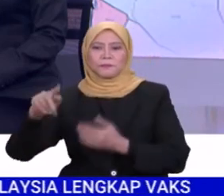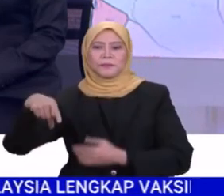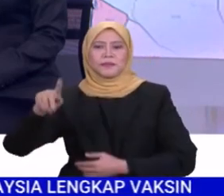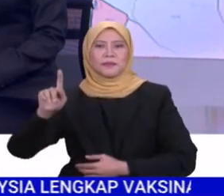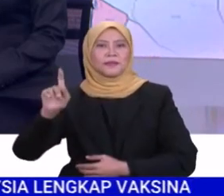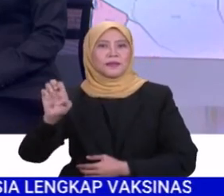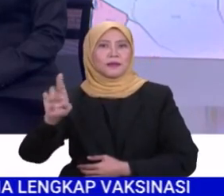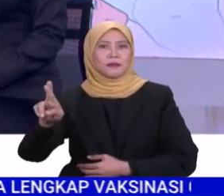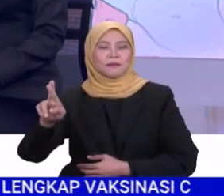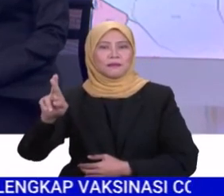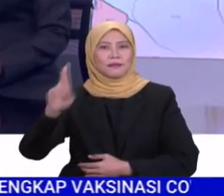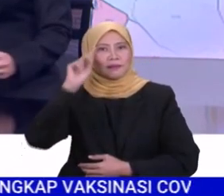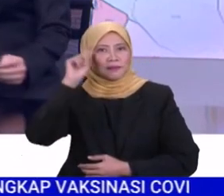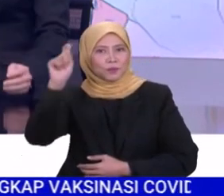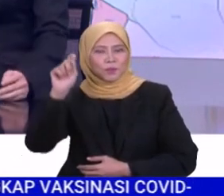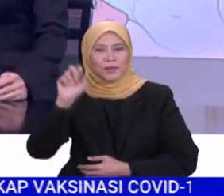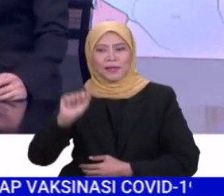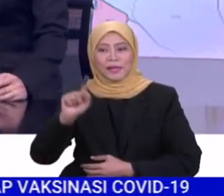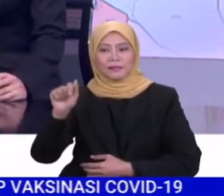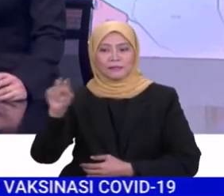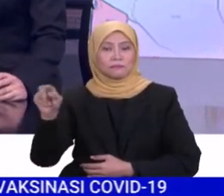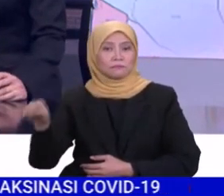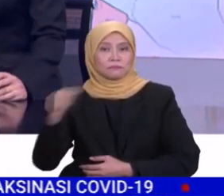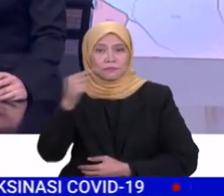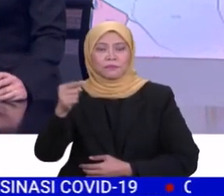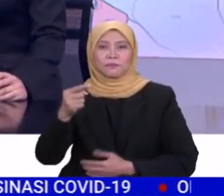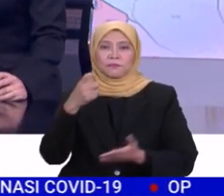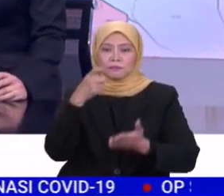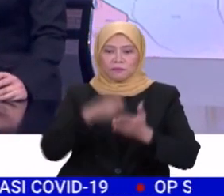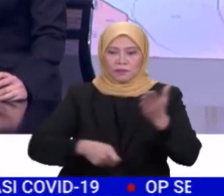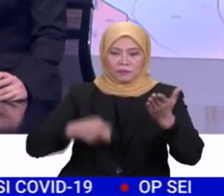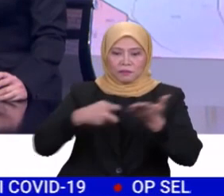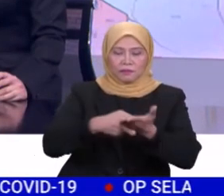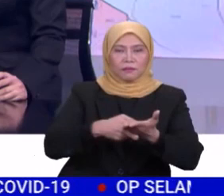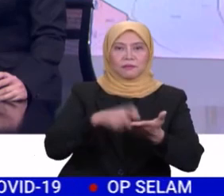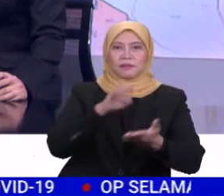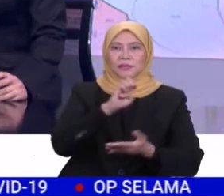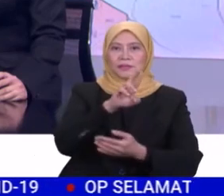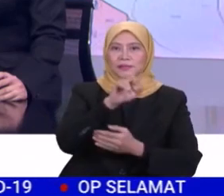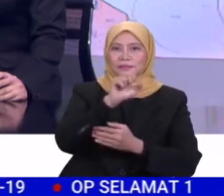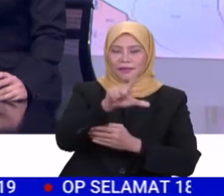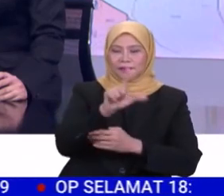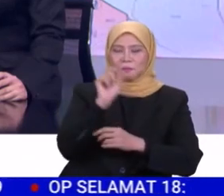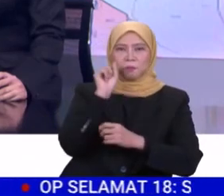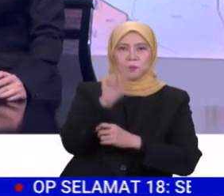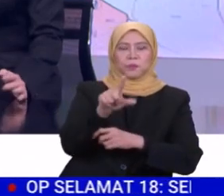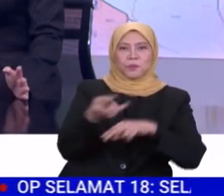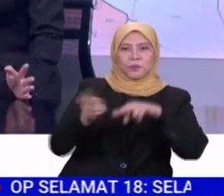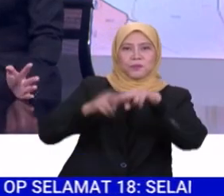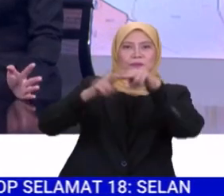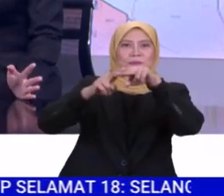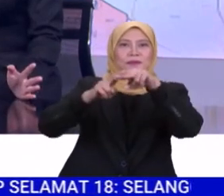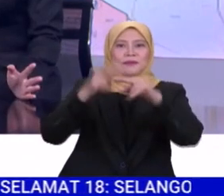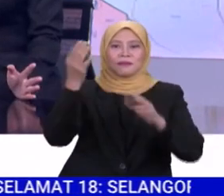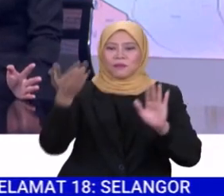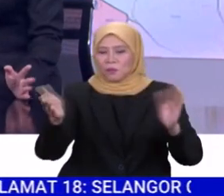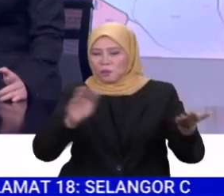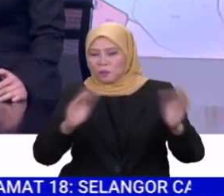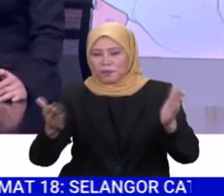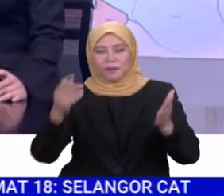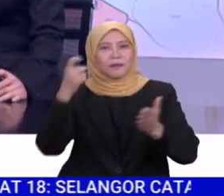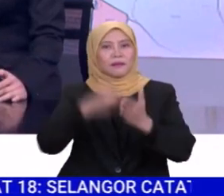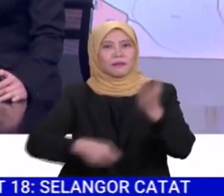PKR Terengganu Azan Ismail bahawa tambang ECRL sehingga 6 kali ganda lebih tinggi berbanding harga